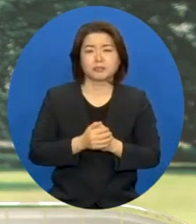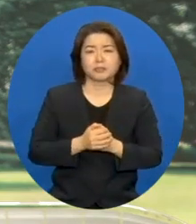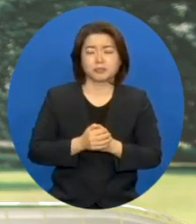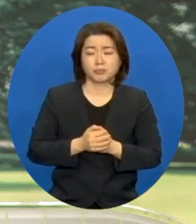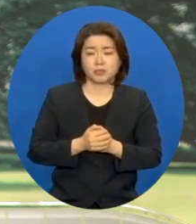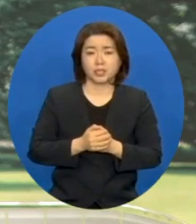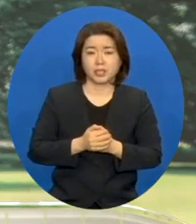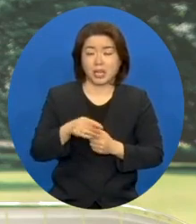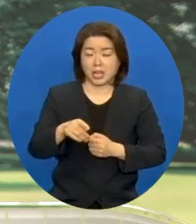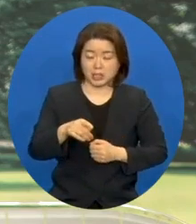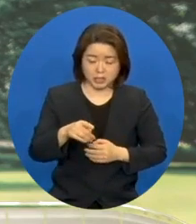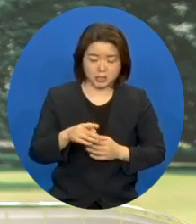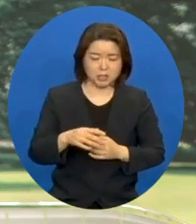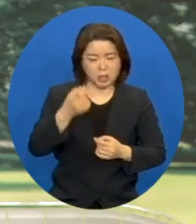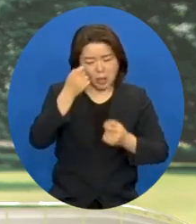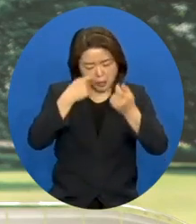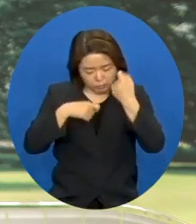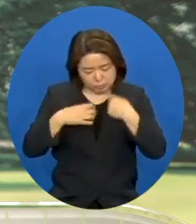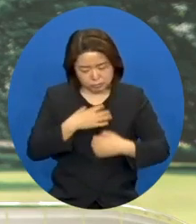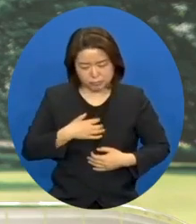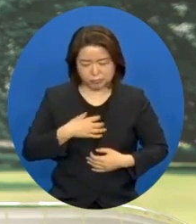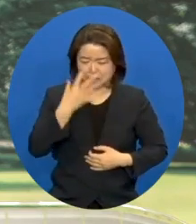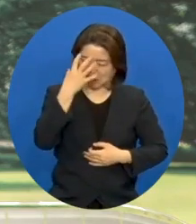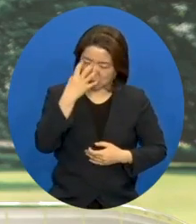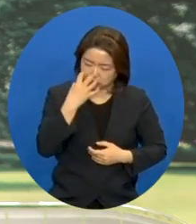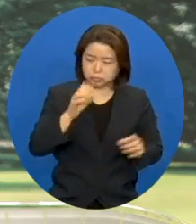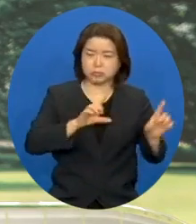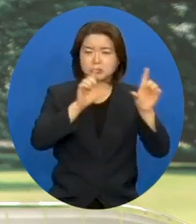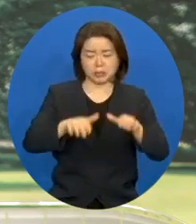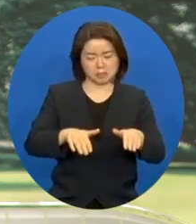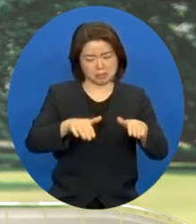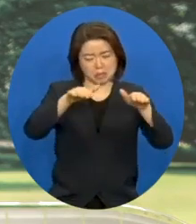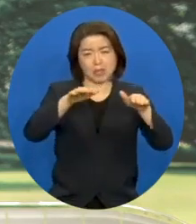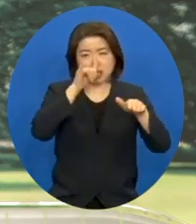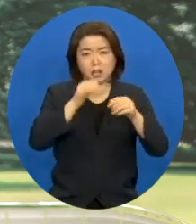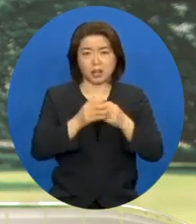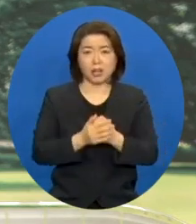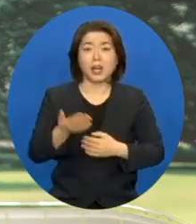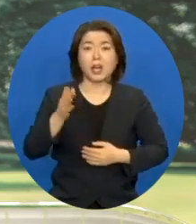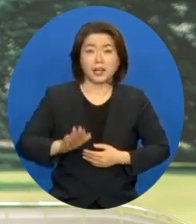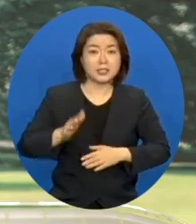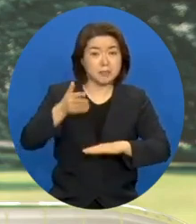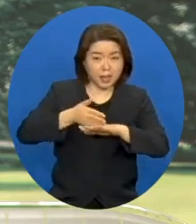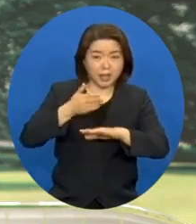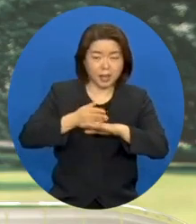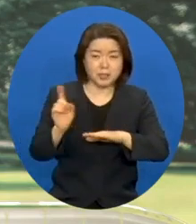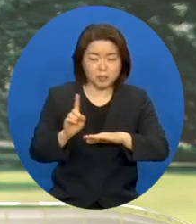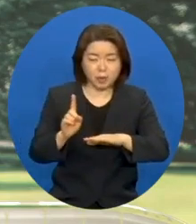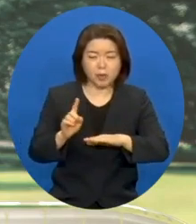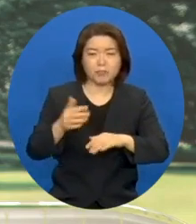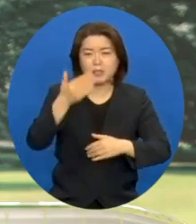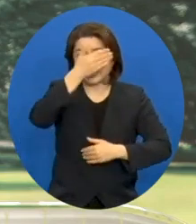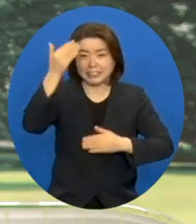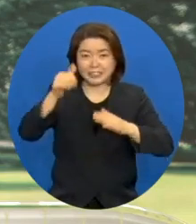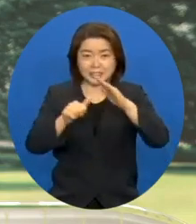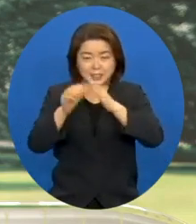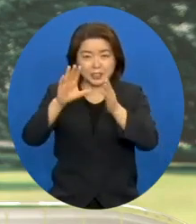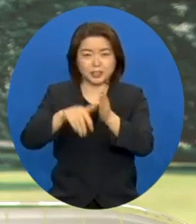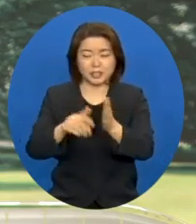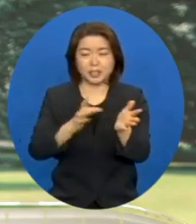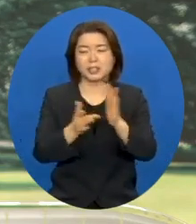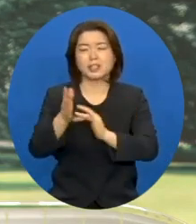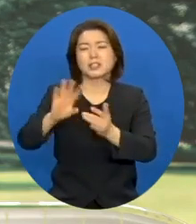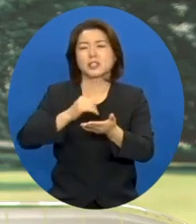정말 너무나 슬펐고 우울함으로 살았어요. 감사하게도 청년 때 예수 그리스도 안에서